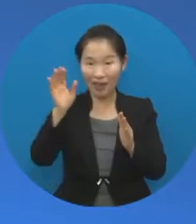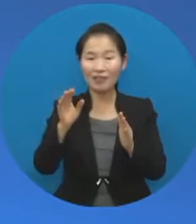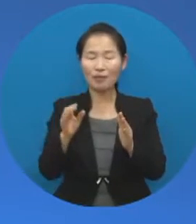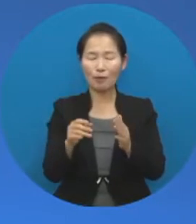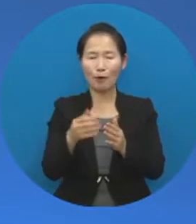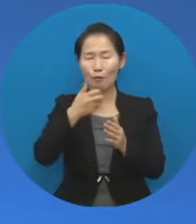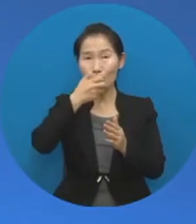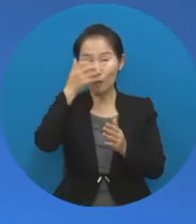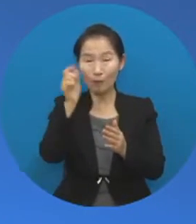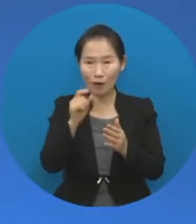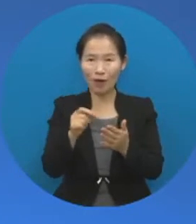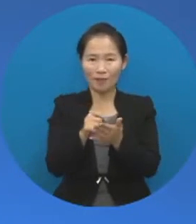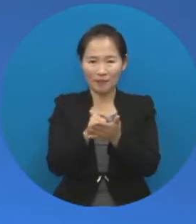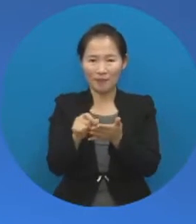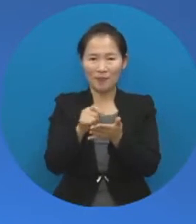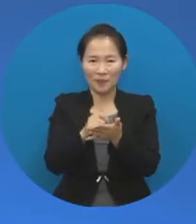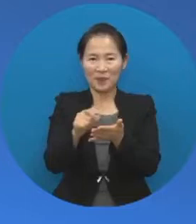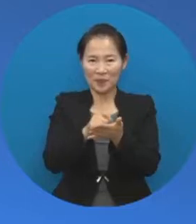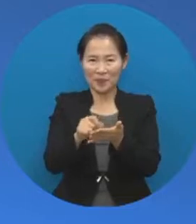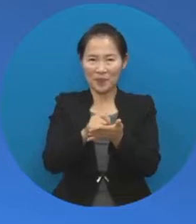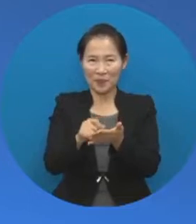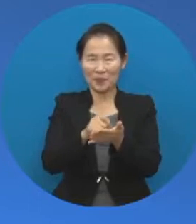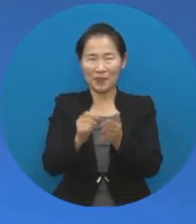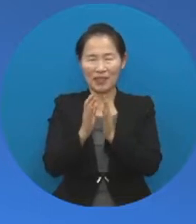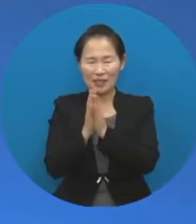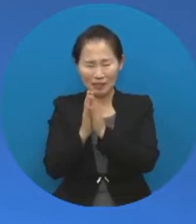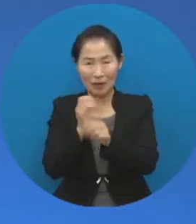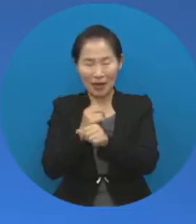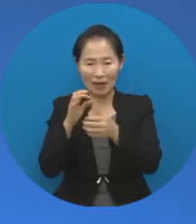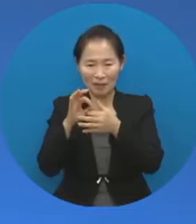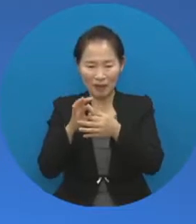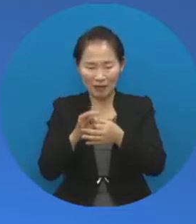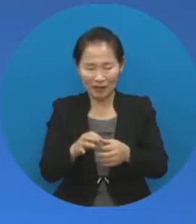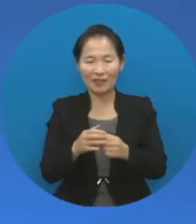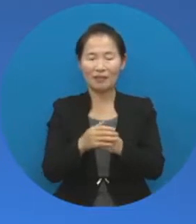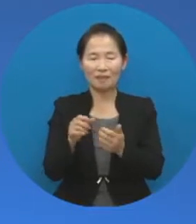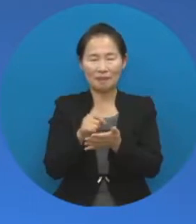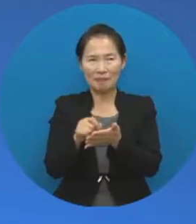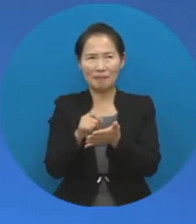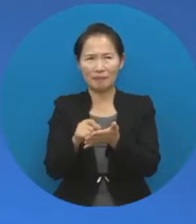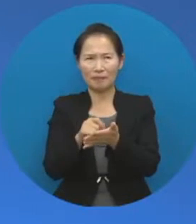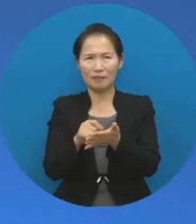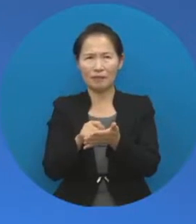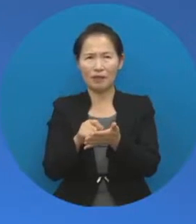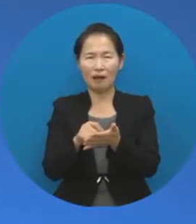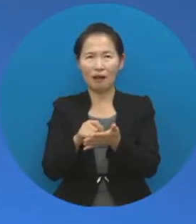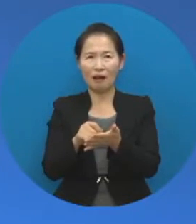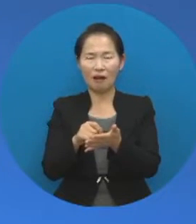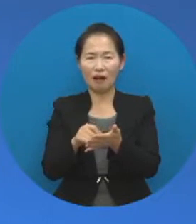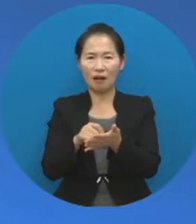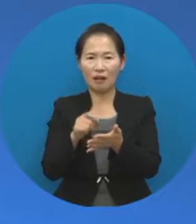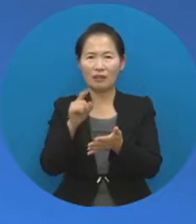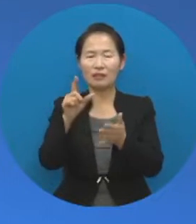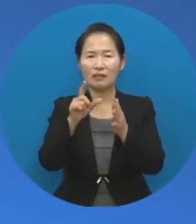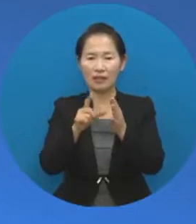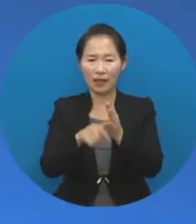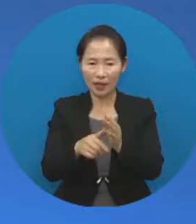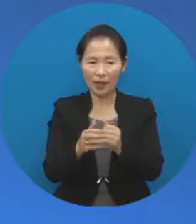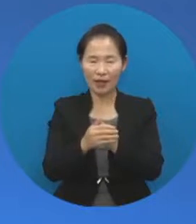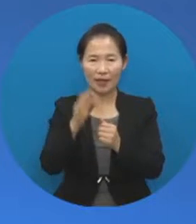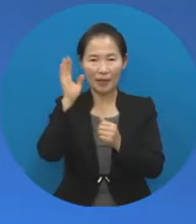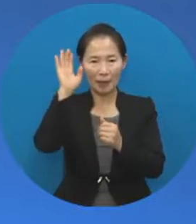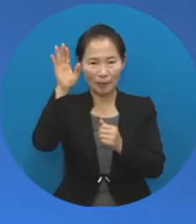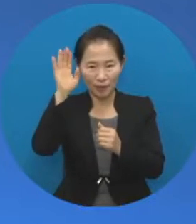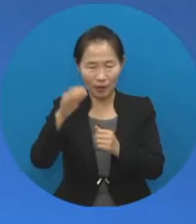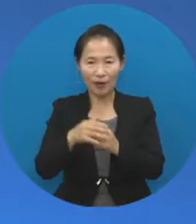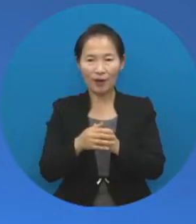꿈을 적어봤어요. 꿈을 생각을 해봤어요. 기도하면서. 그때 떠오르는 생각이 미래 인테리어 디자인 회사